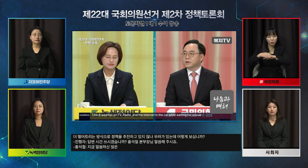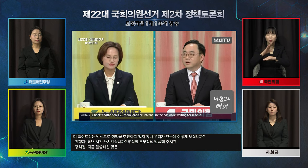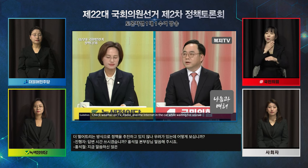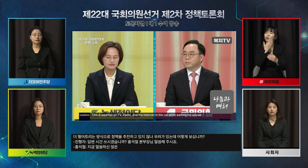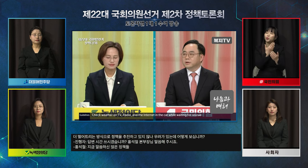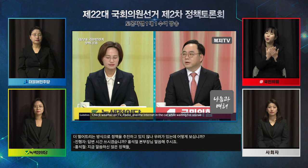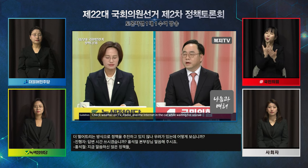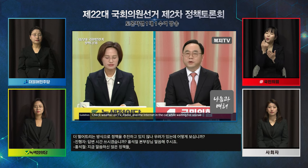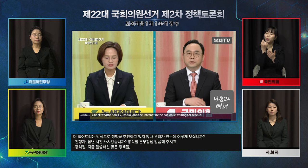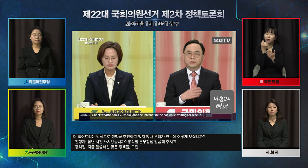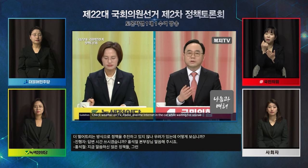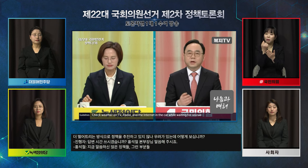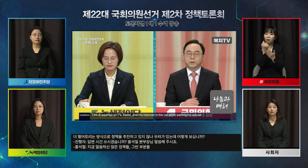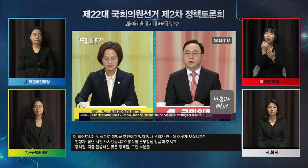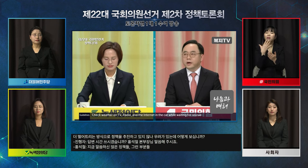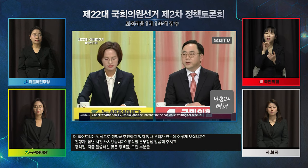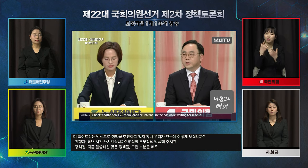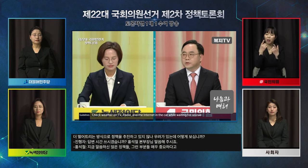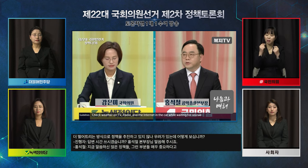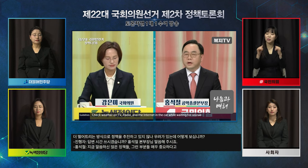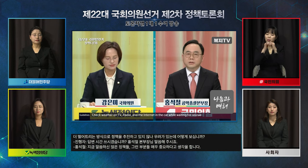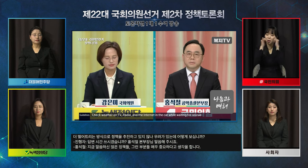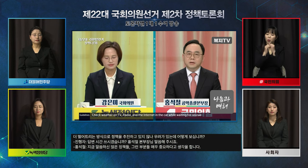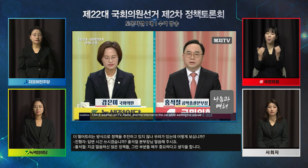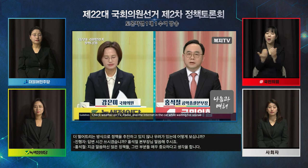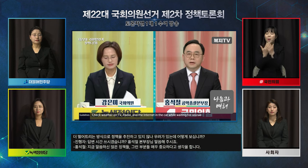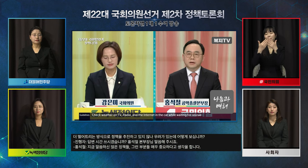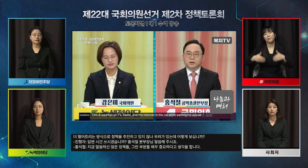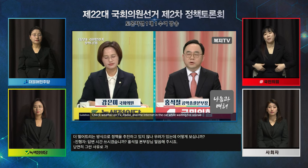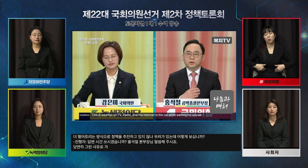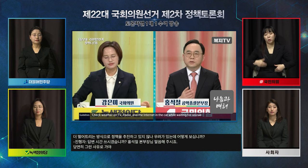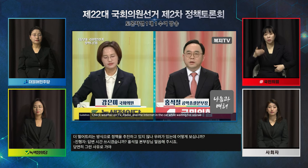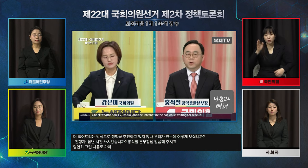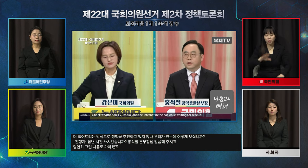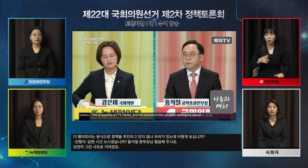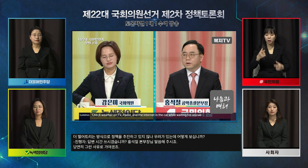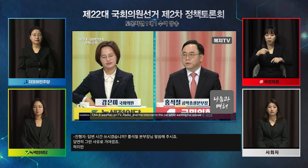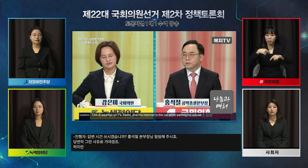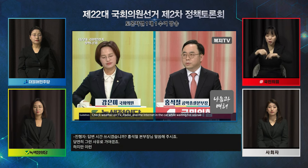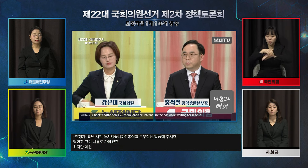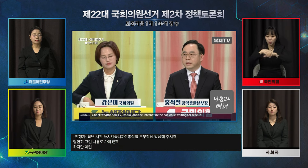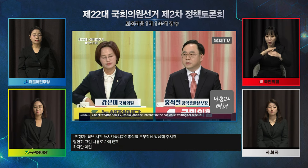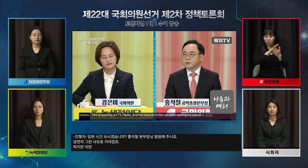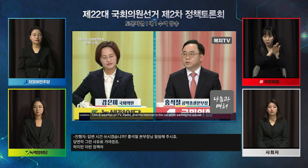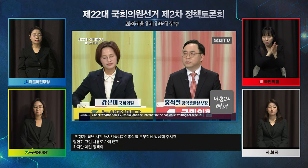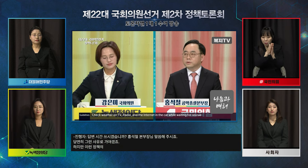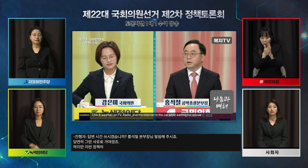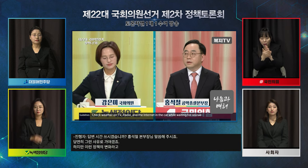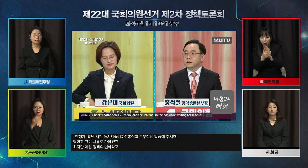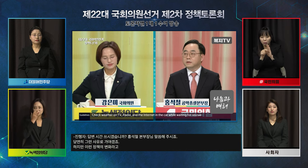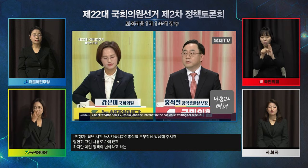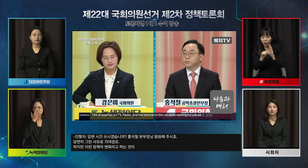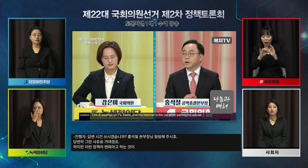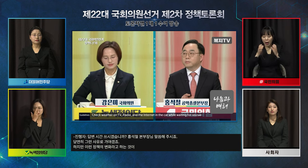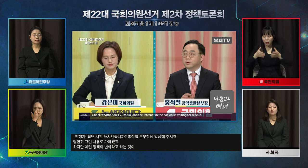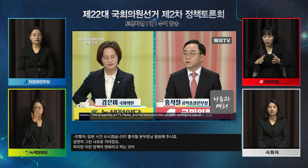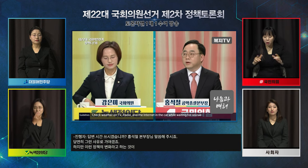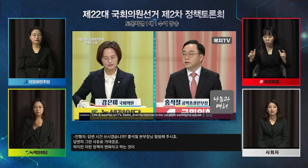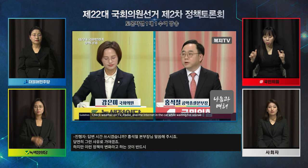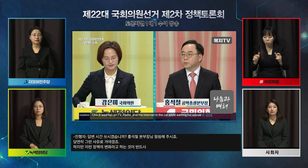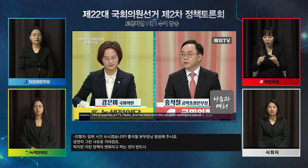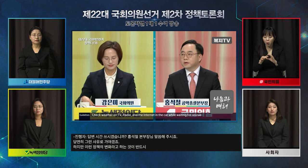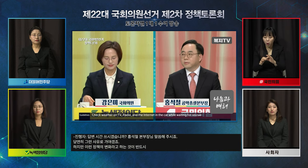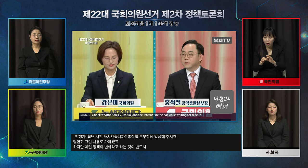중요하다고 생각을 합니다. 당연히 그런 사회로 가야 되겠죠. 하지만 이런 정책의 변화라고 하는 것이 꼭 반드시 저출생을 위한